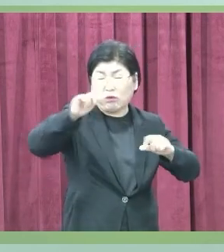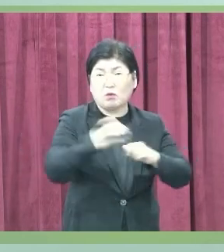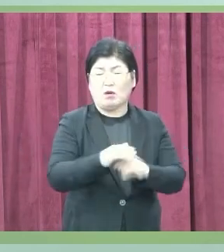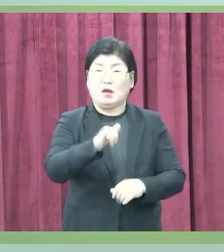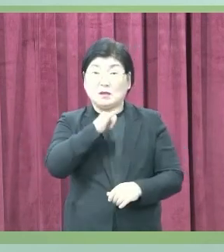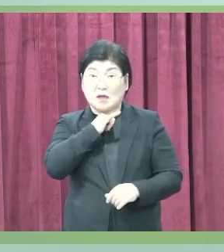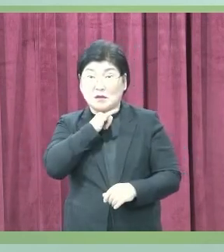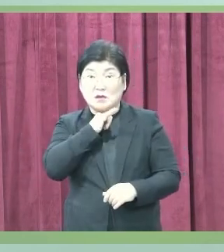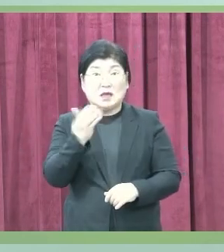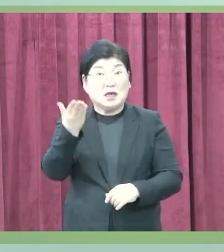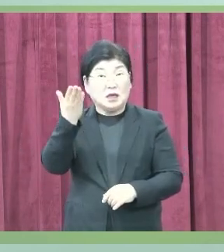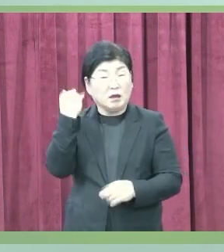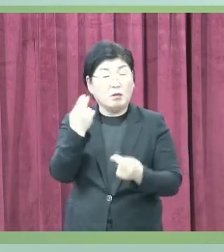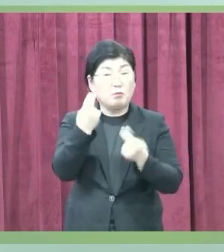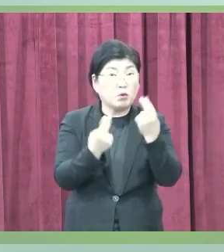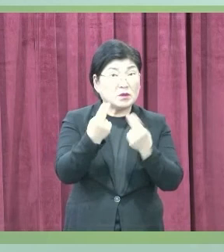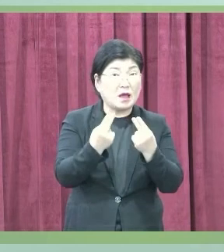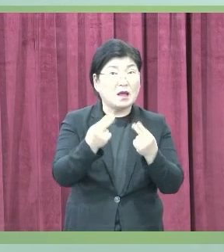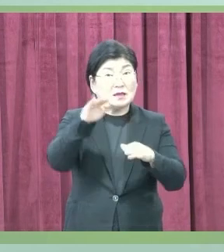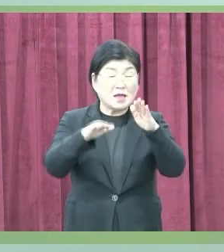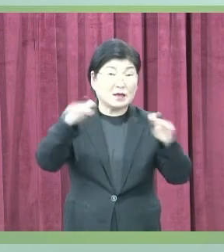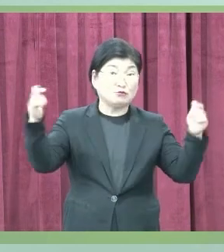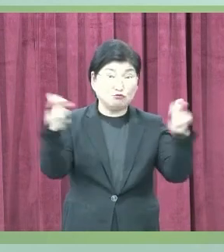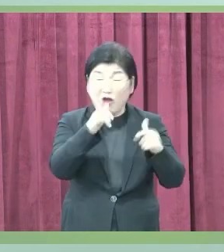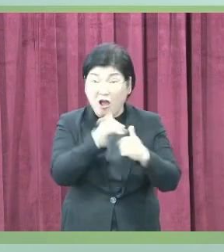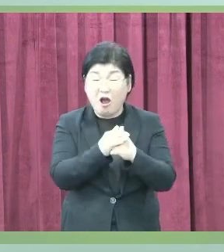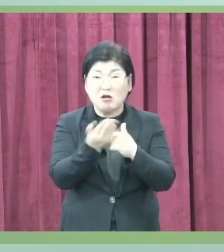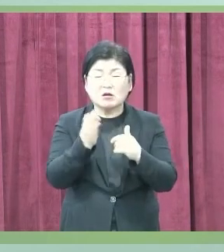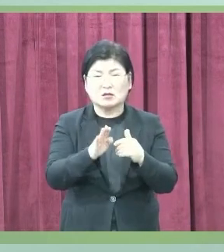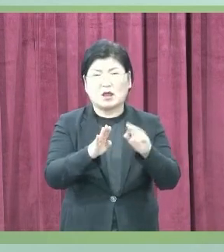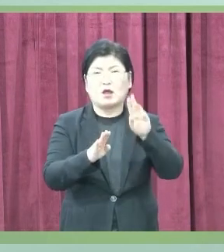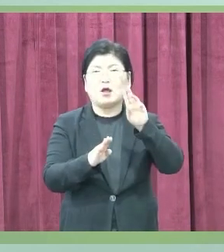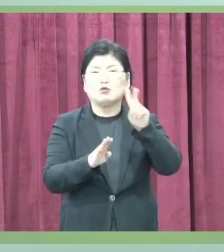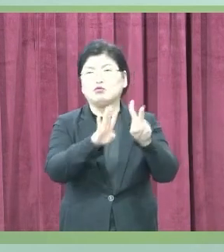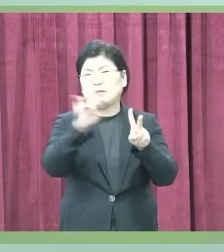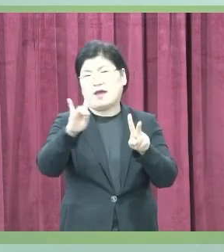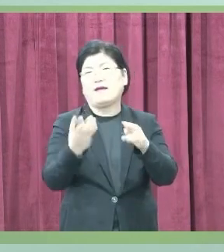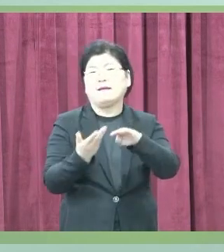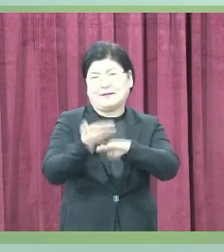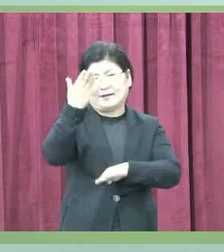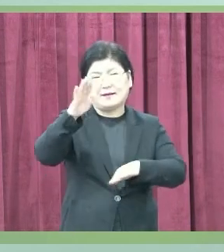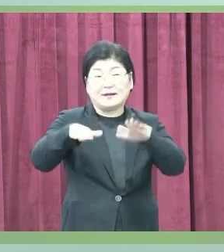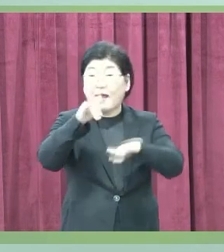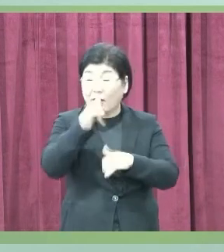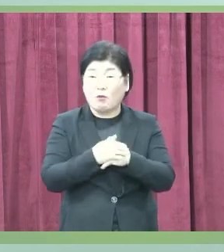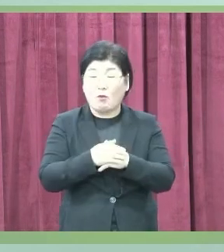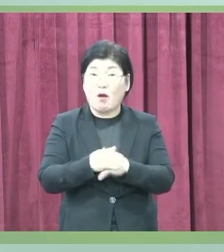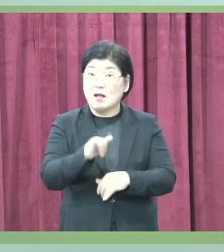자살도 예전보다 장애인 대비 차이는 줄었지만 장애인 대비 2배 이상 크고 그 다음에